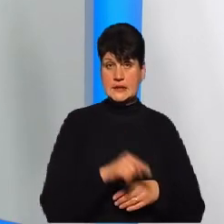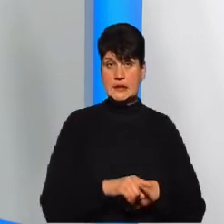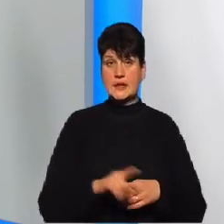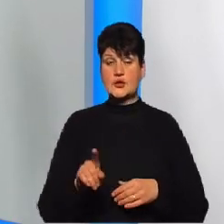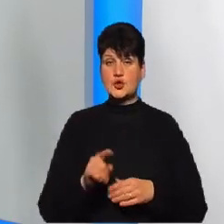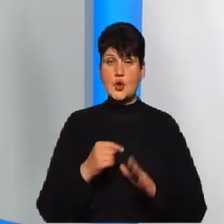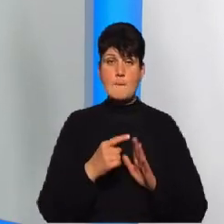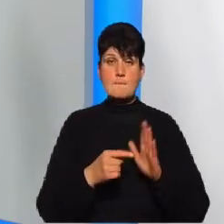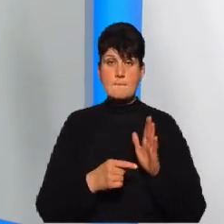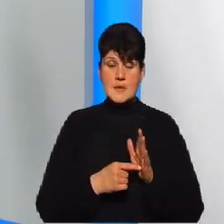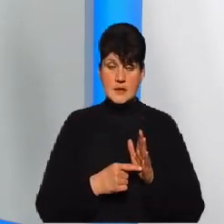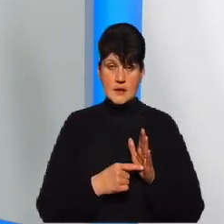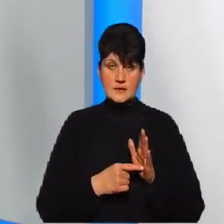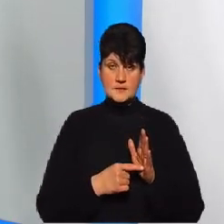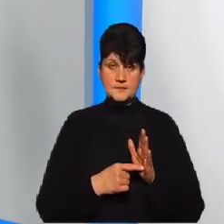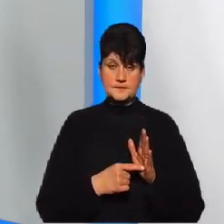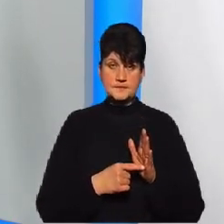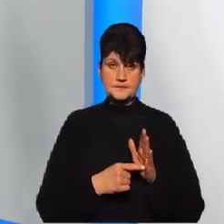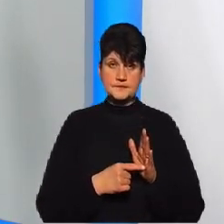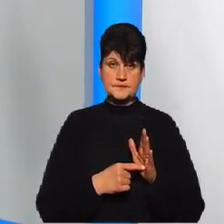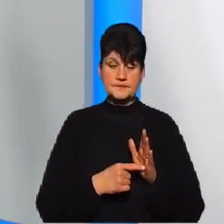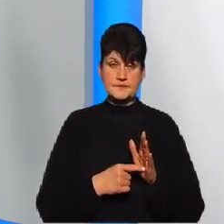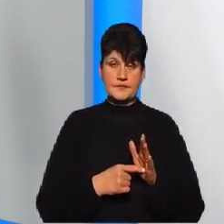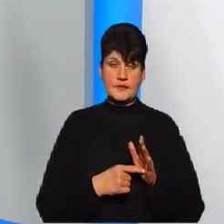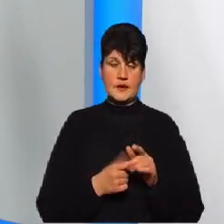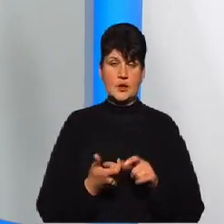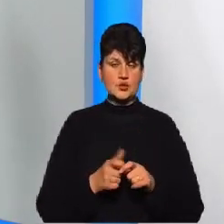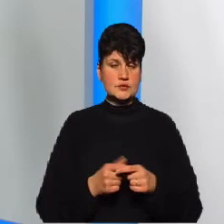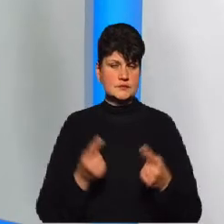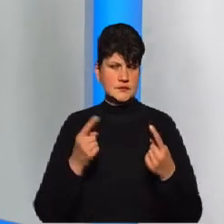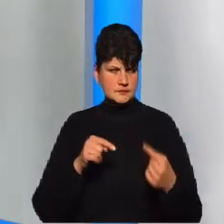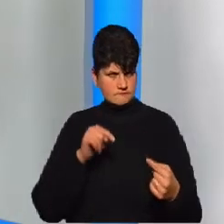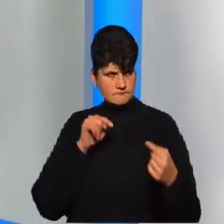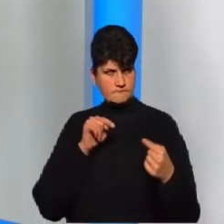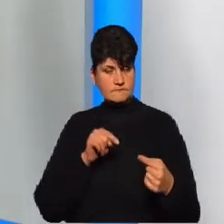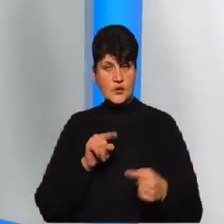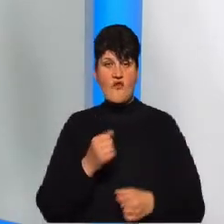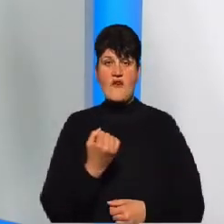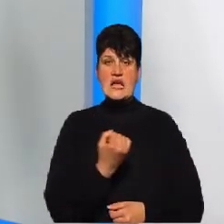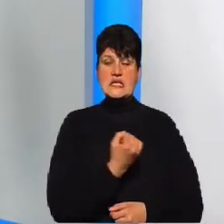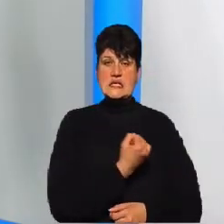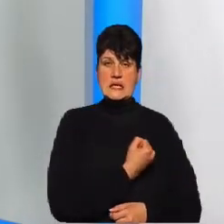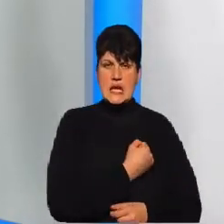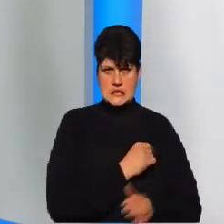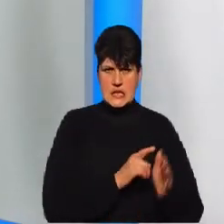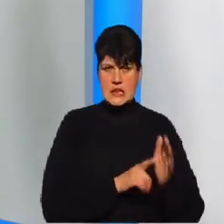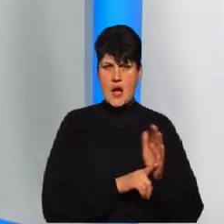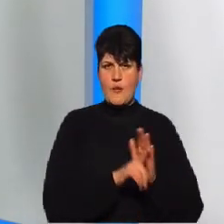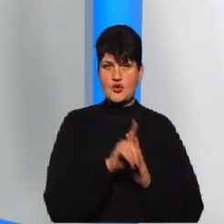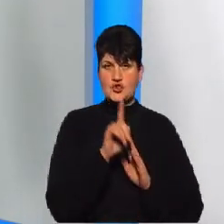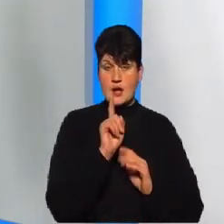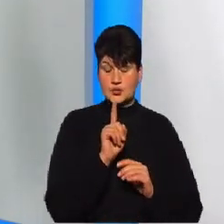був надзвичайно серйозний супротив стосовно вакцинації на початках епідемії. В даний